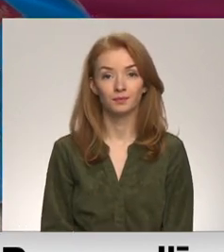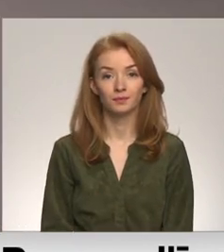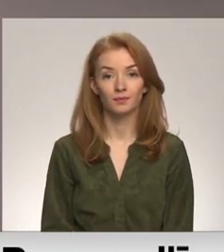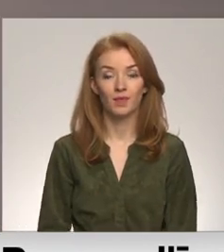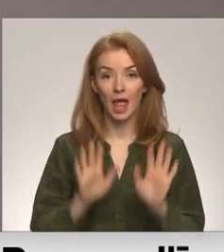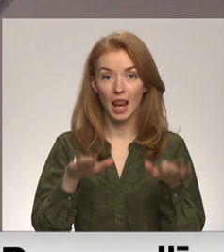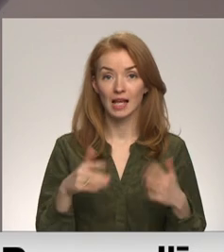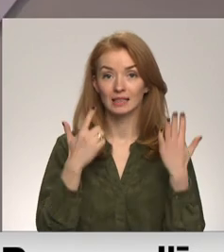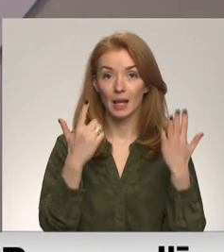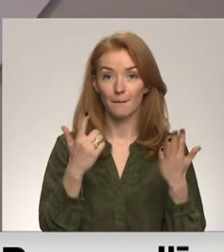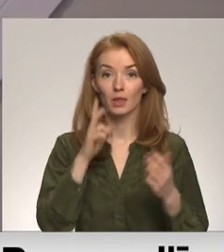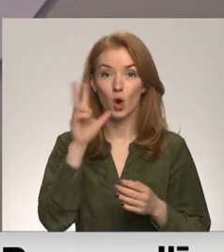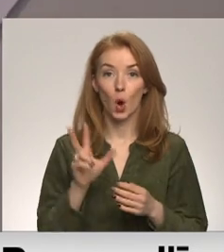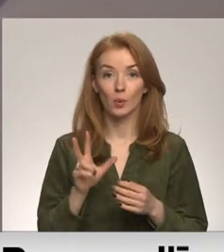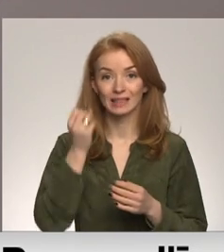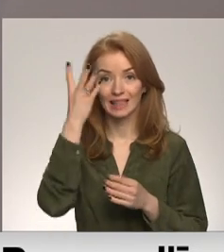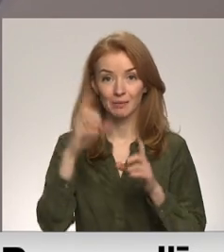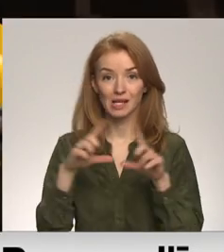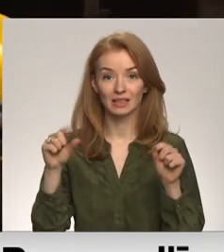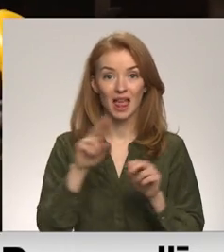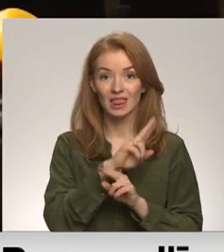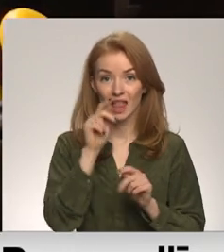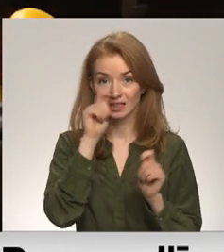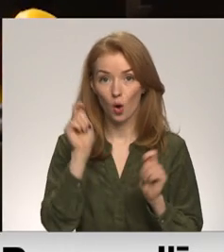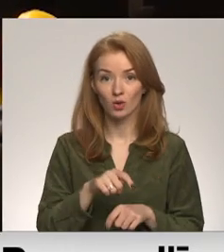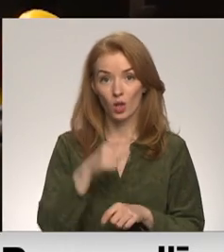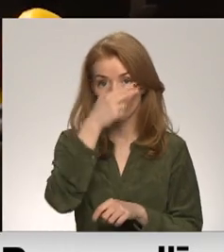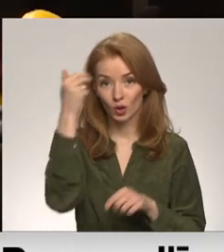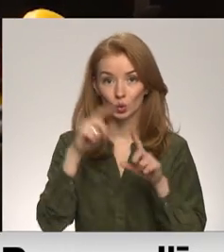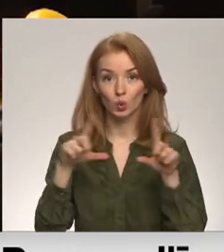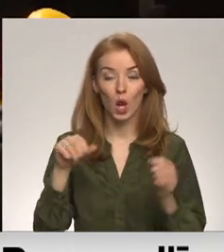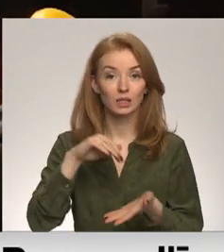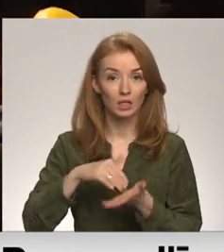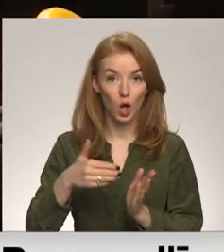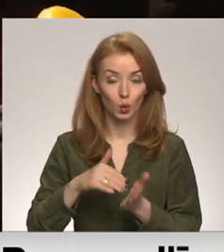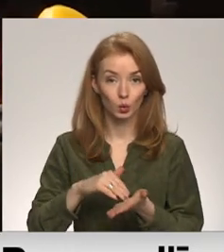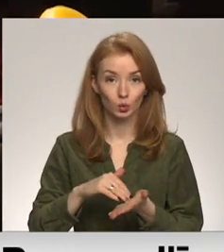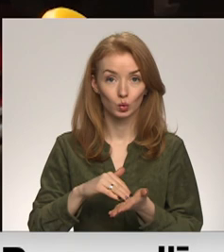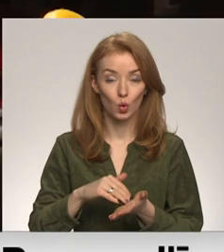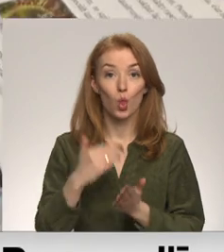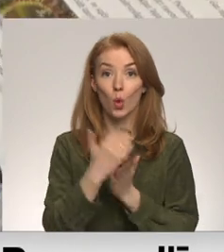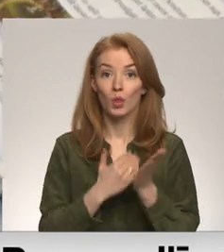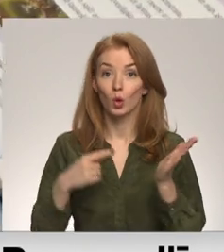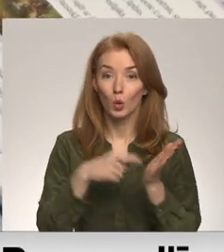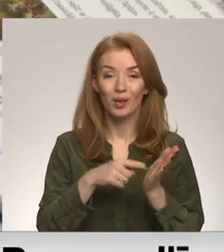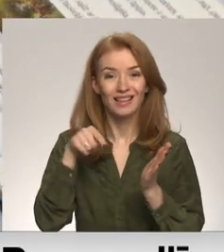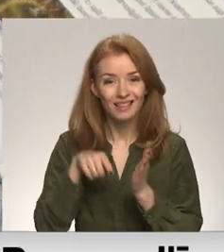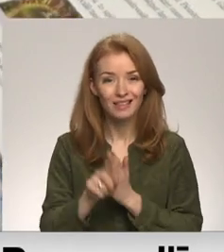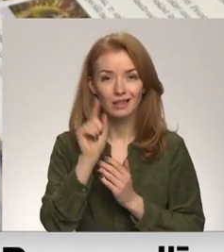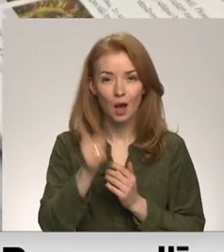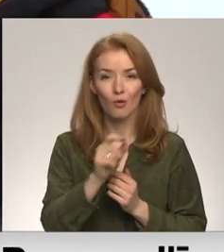Lai 7 Daugavpils izglītības iestādes nezaudētu vidusskolas statusu, kurās saskaņā ar noteikumiem jābūt vismaz